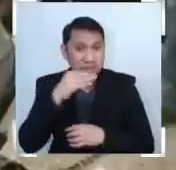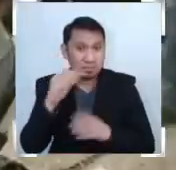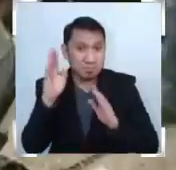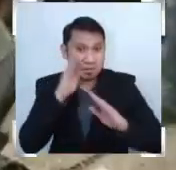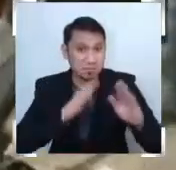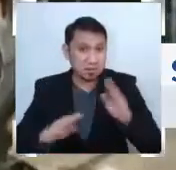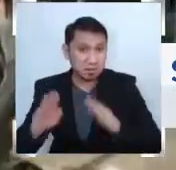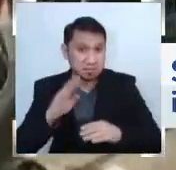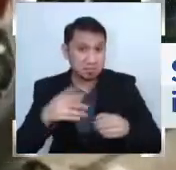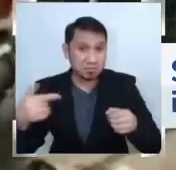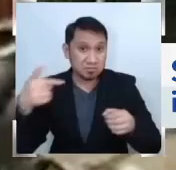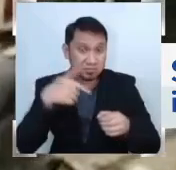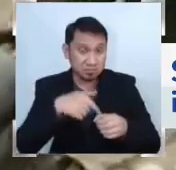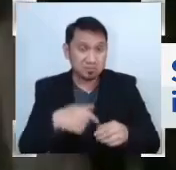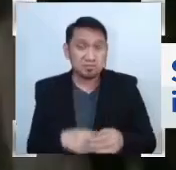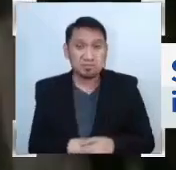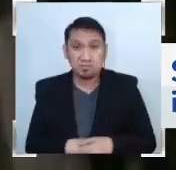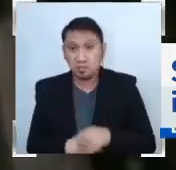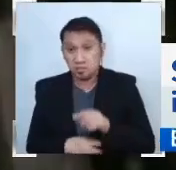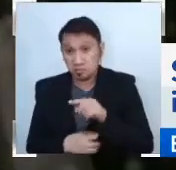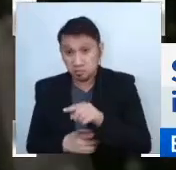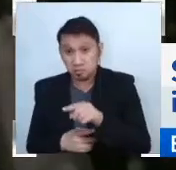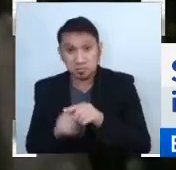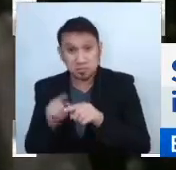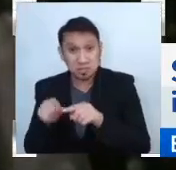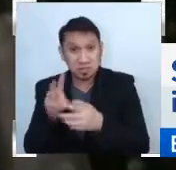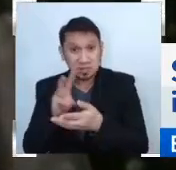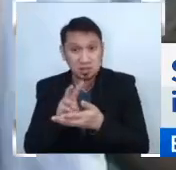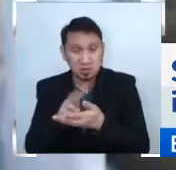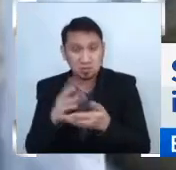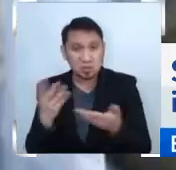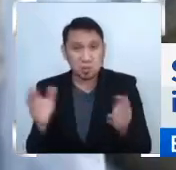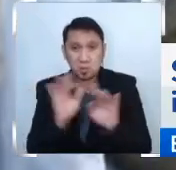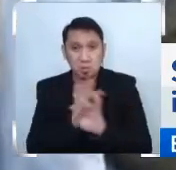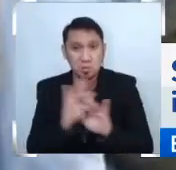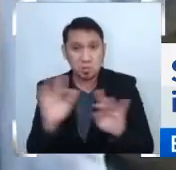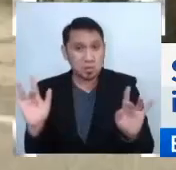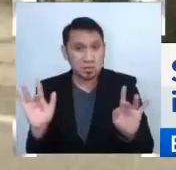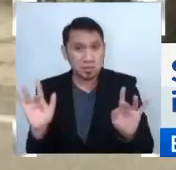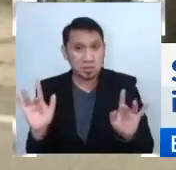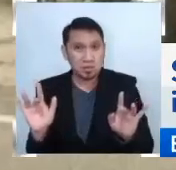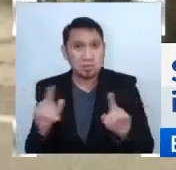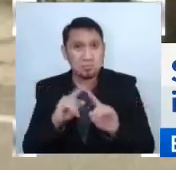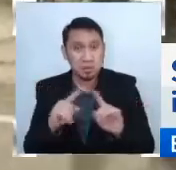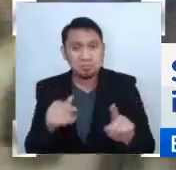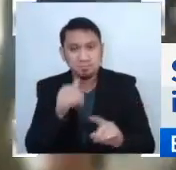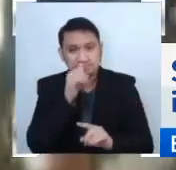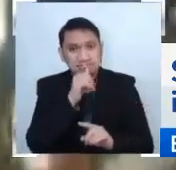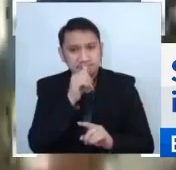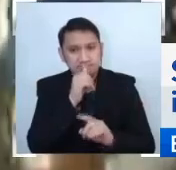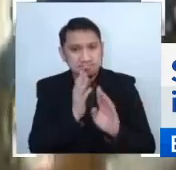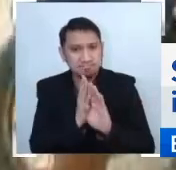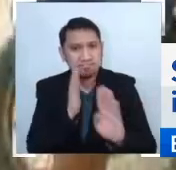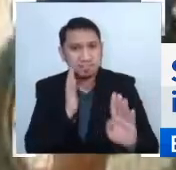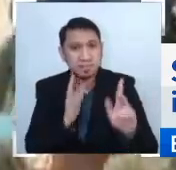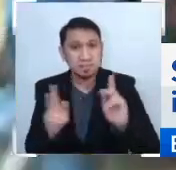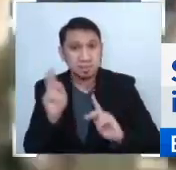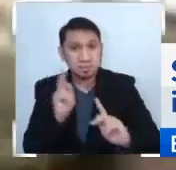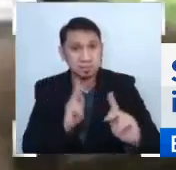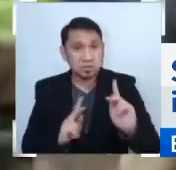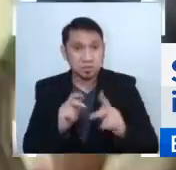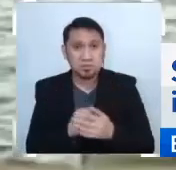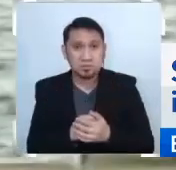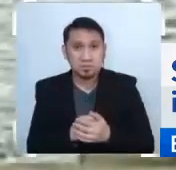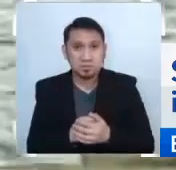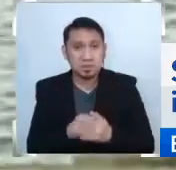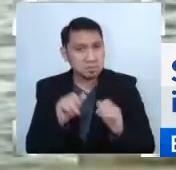ubay wala ng gasolina ang apat na malalaking gasolinahan, pero matyaga pa rin pumila ang ilang residente. May nabibilhan naman daw,